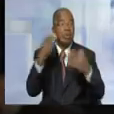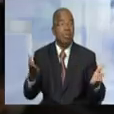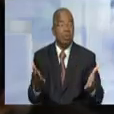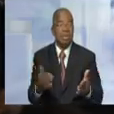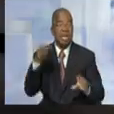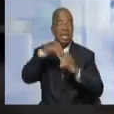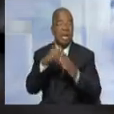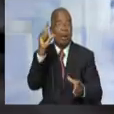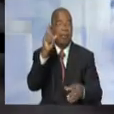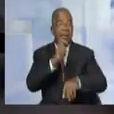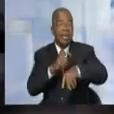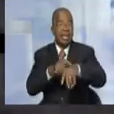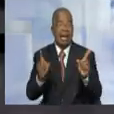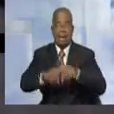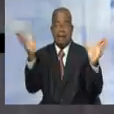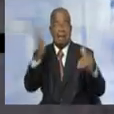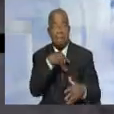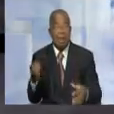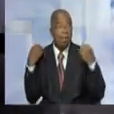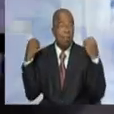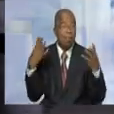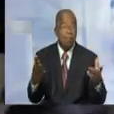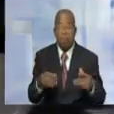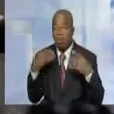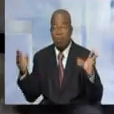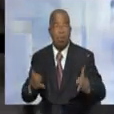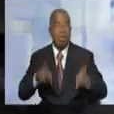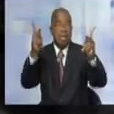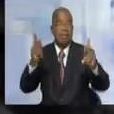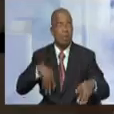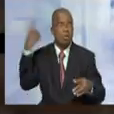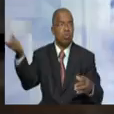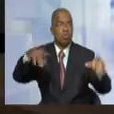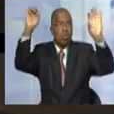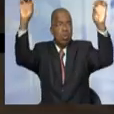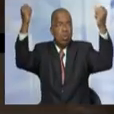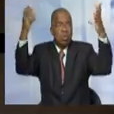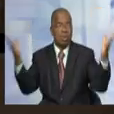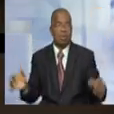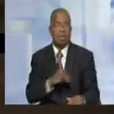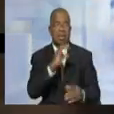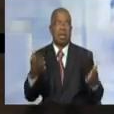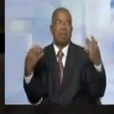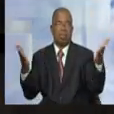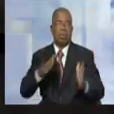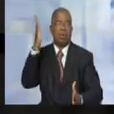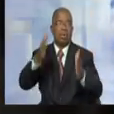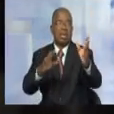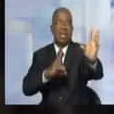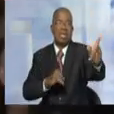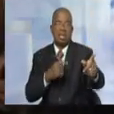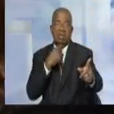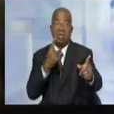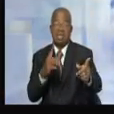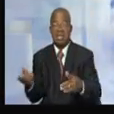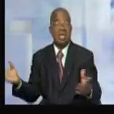13 juillet. De nombreux militants anarchistes radicaux, vêtus de noir, le visage recouvert, ont défilé en tête de cortège. Une nouvelle loi devrait